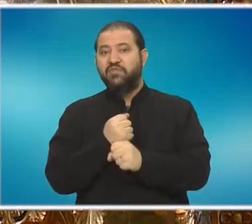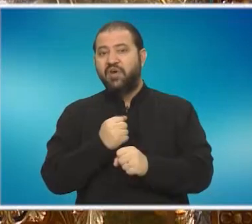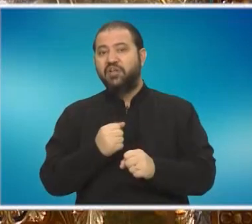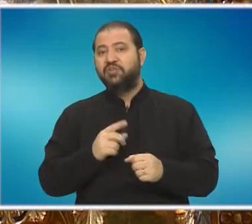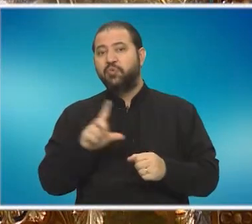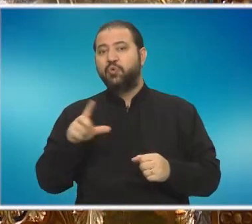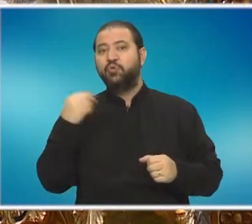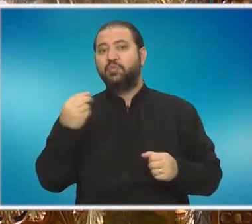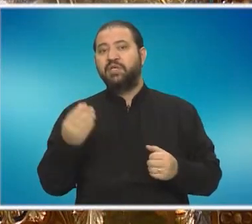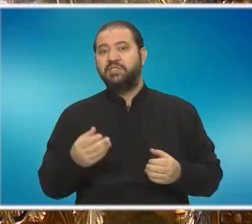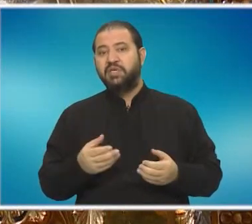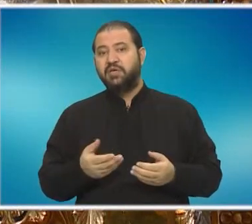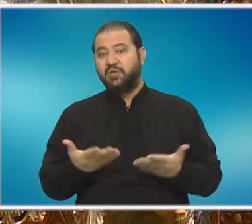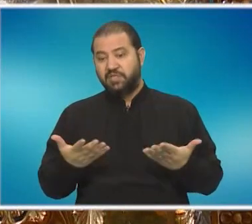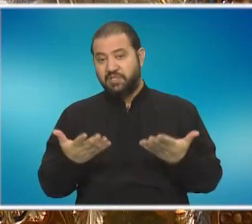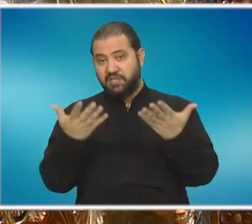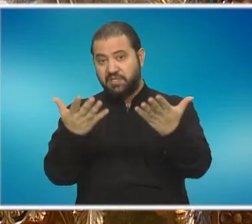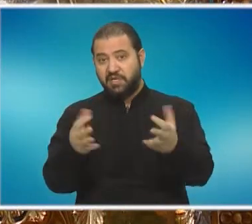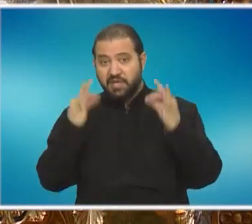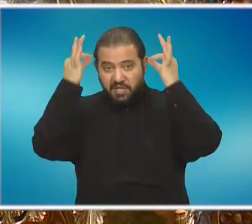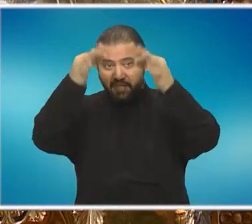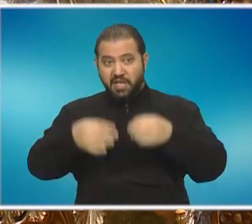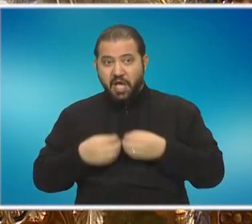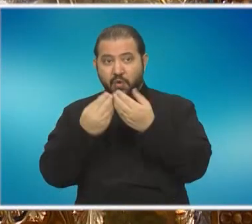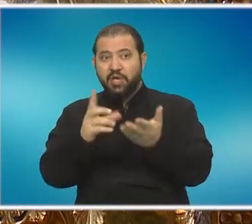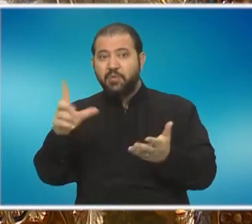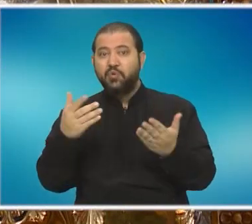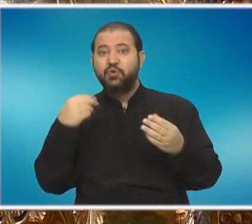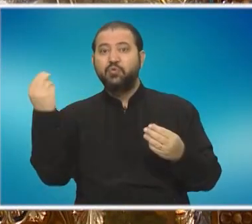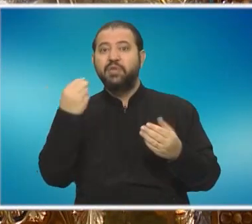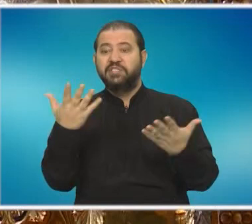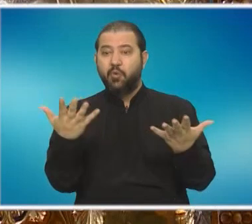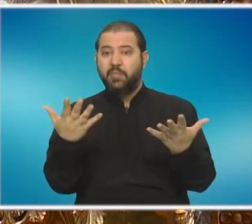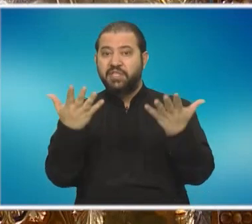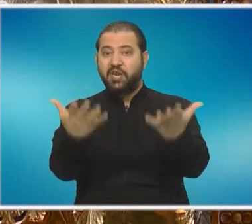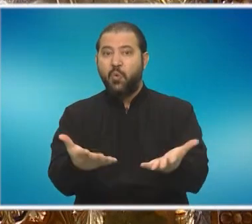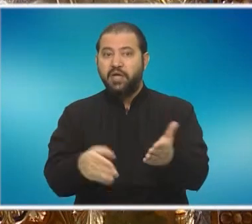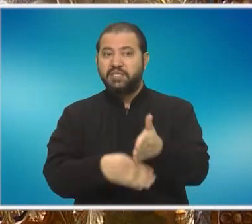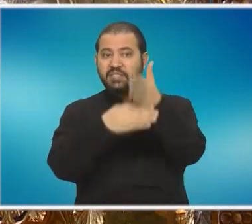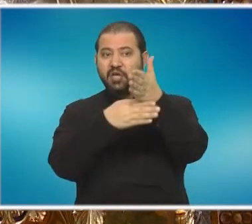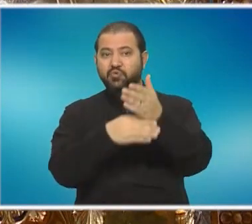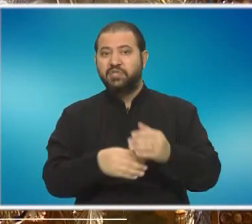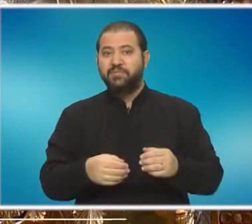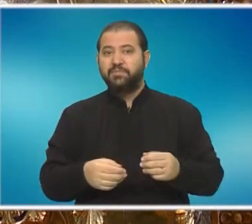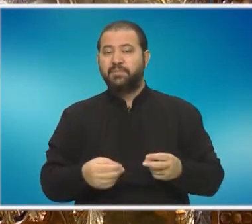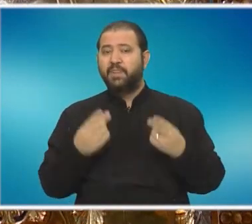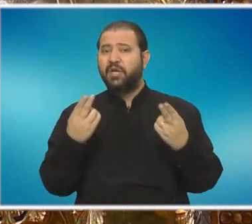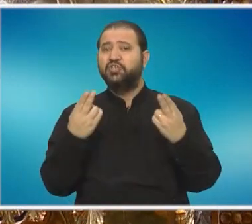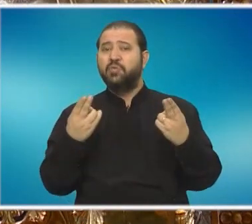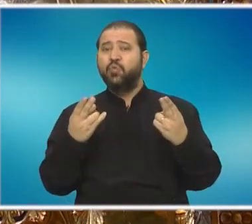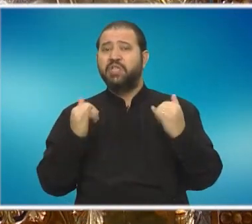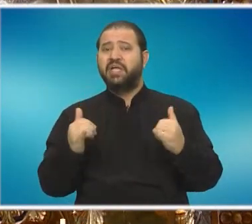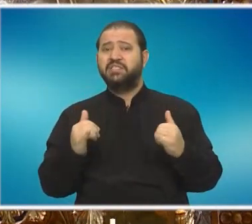lui Dumnezeu să împrumute mâinile noastre atunci când vine în ajutorul semenilor. Ce rol are